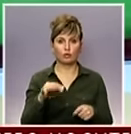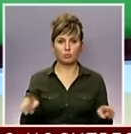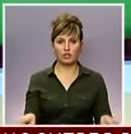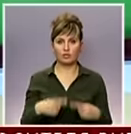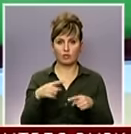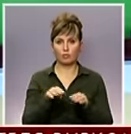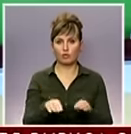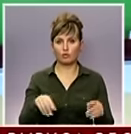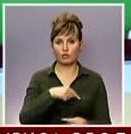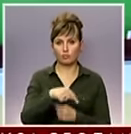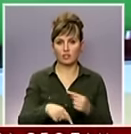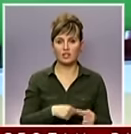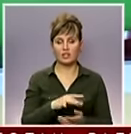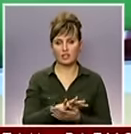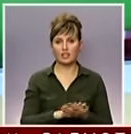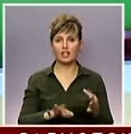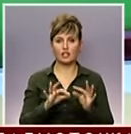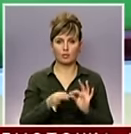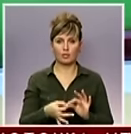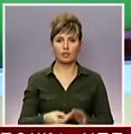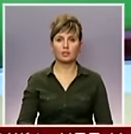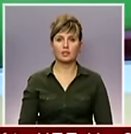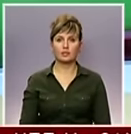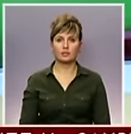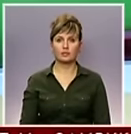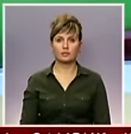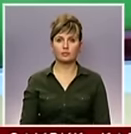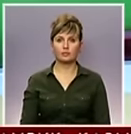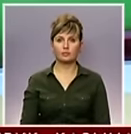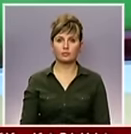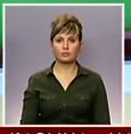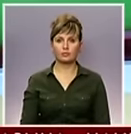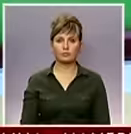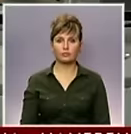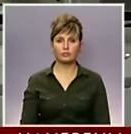но и процветает парковочный бизнес. Ажар Оразбай с подробностями.